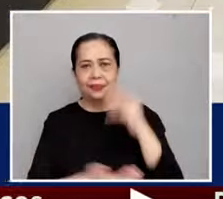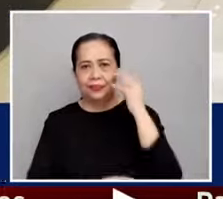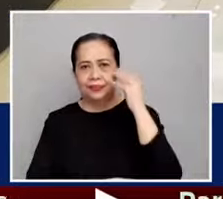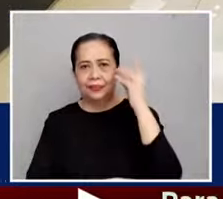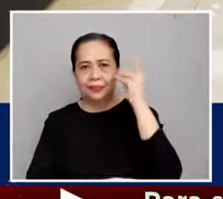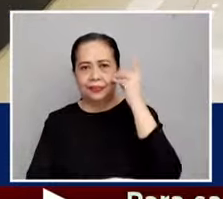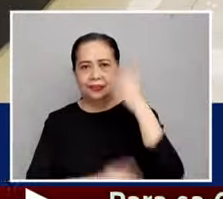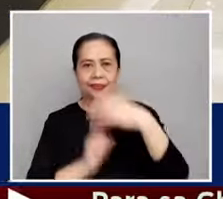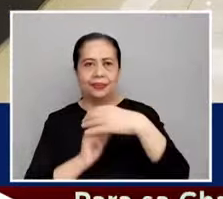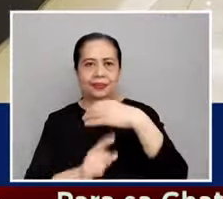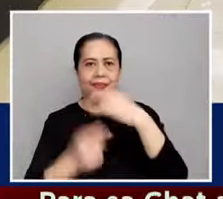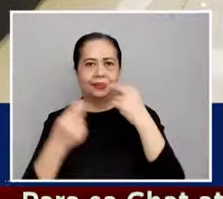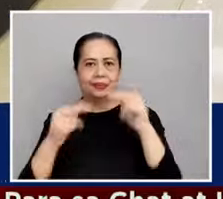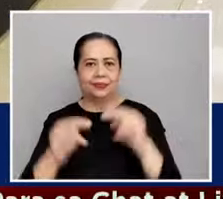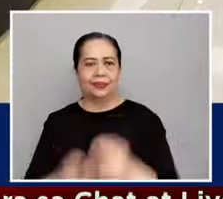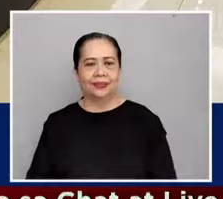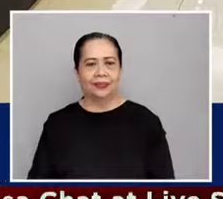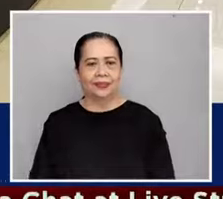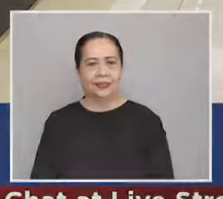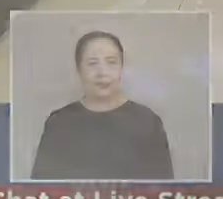News.